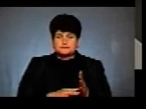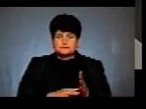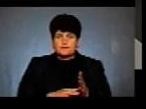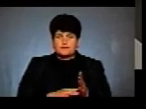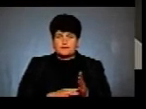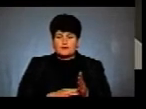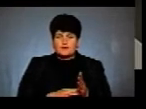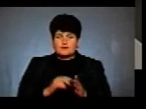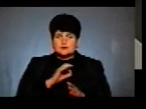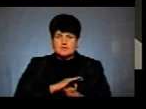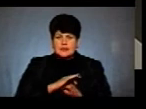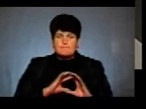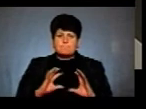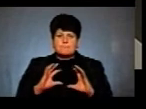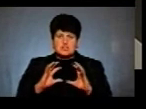освоєння